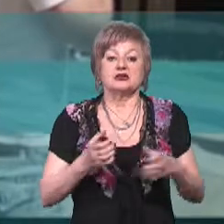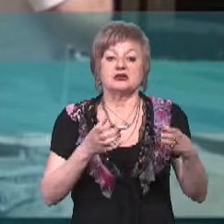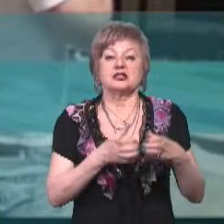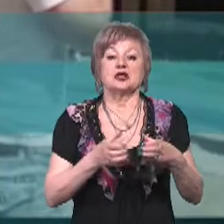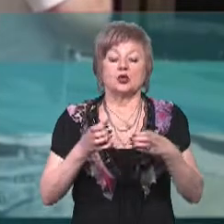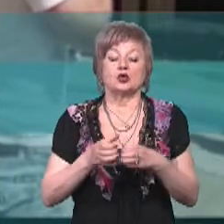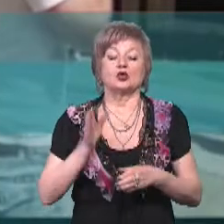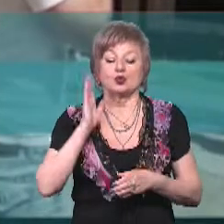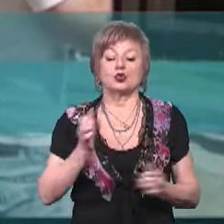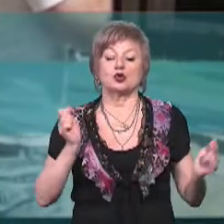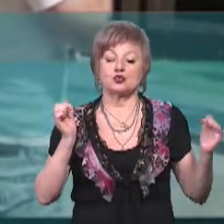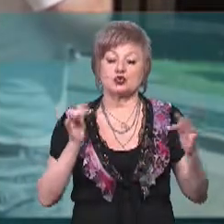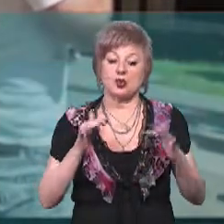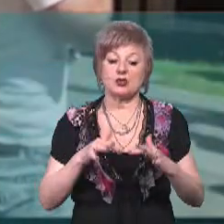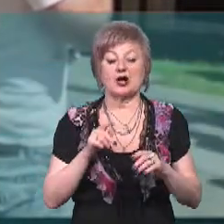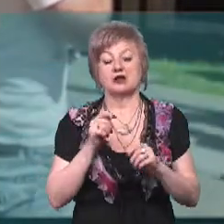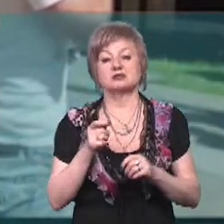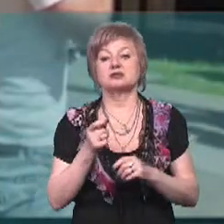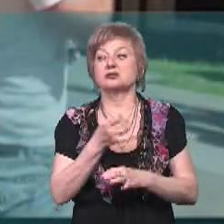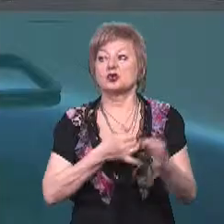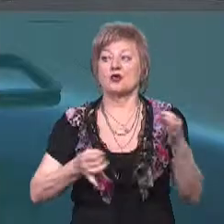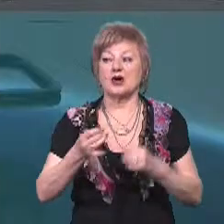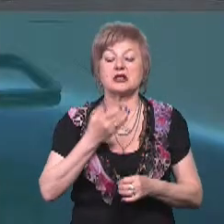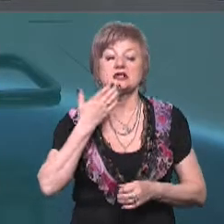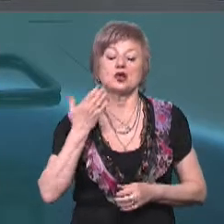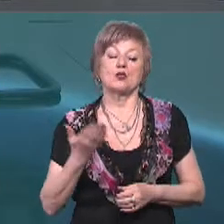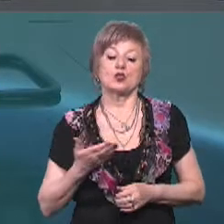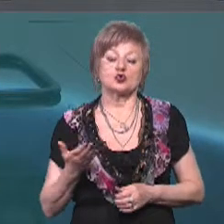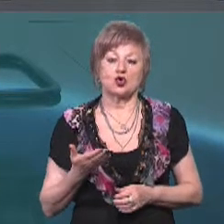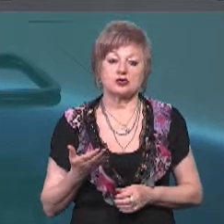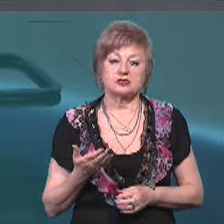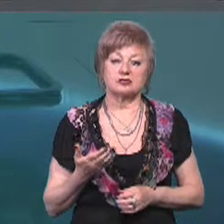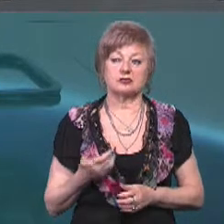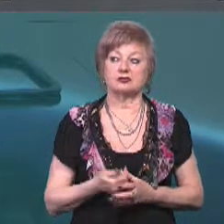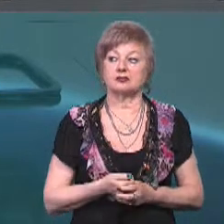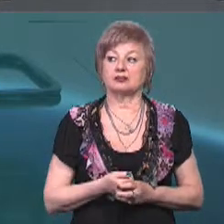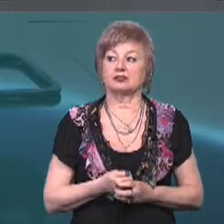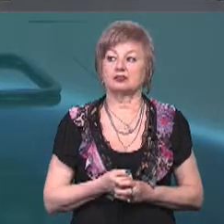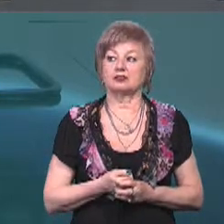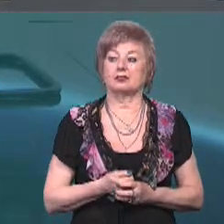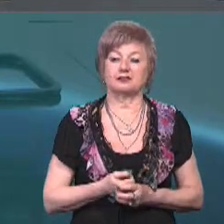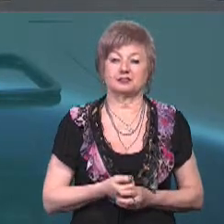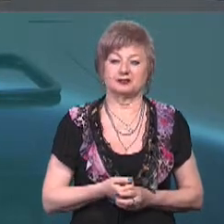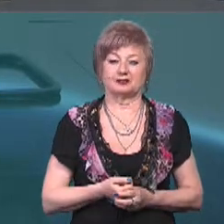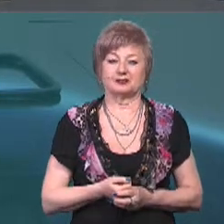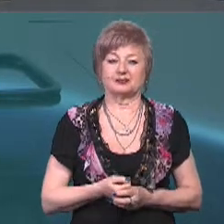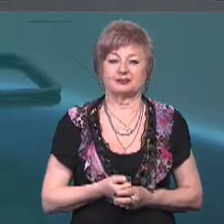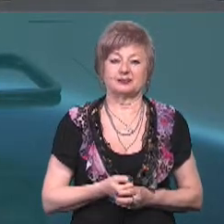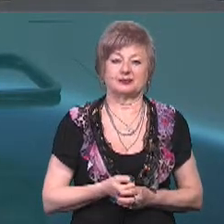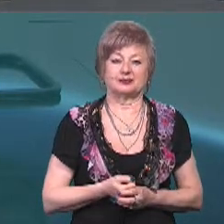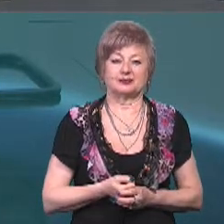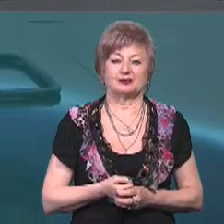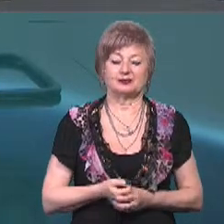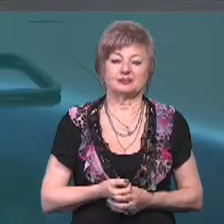будемо збиратися, координуватися і звітувати про пророблену роботу. Схід і захід разом! Схід